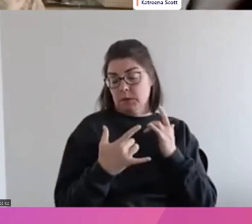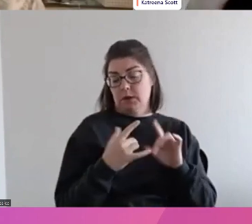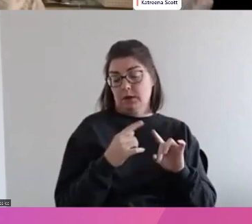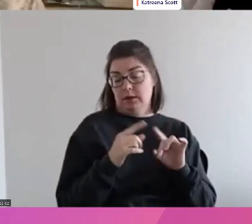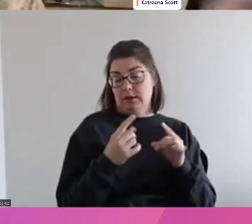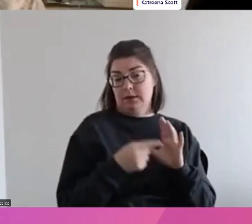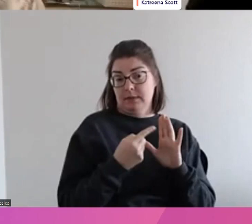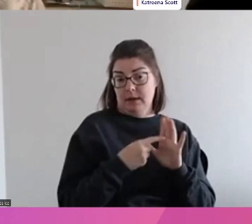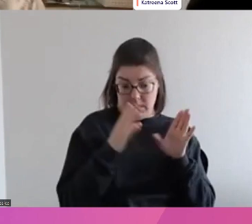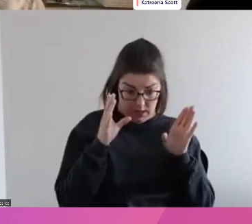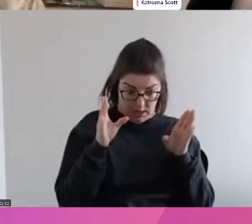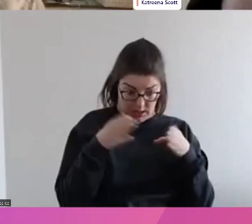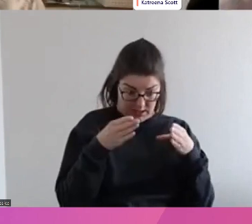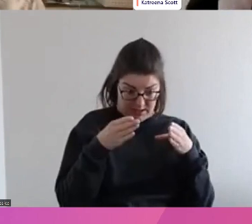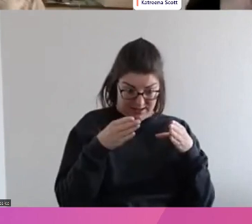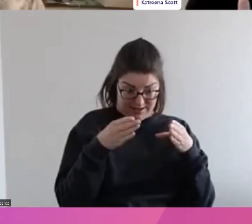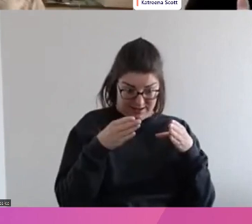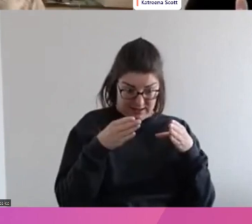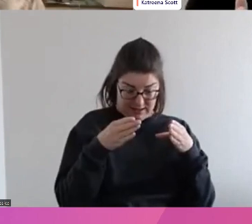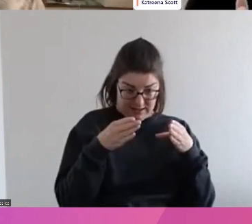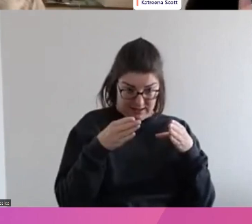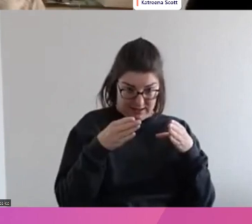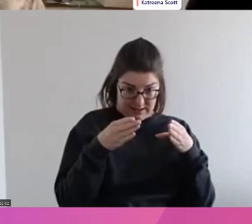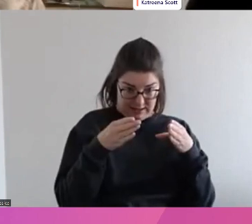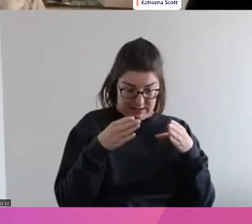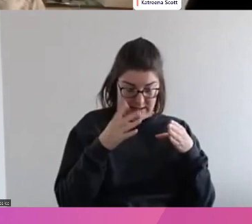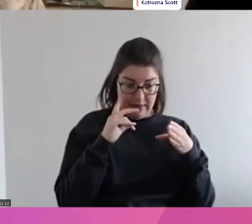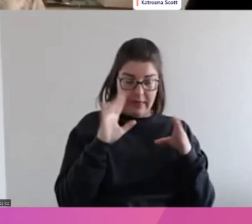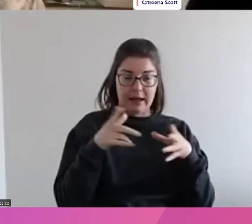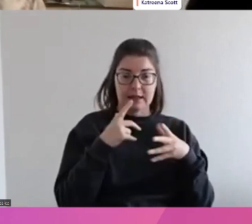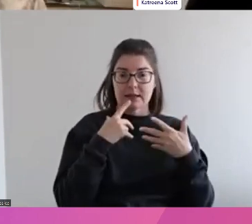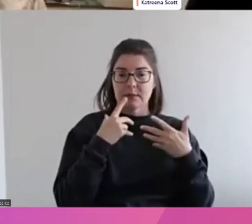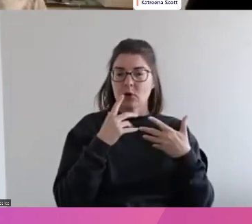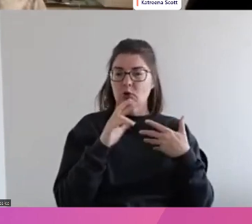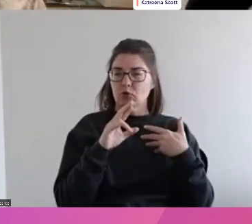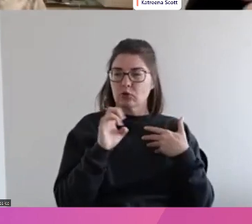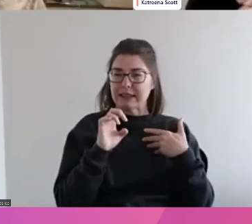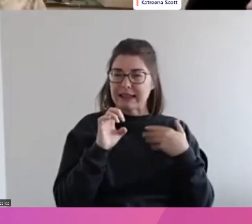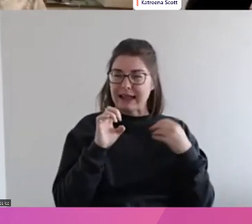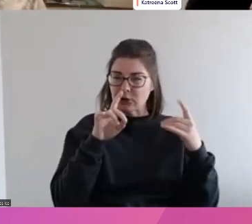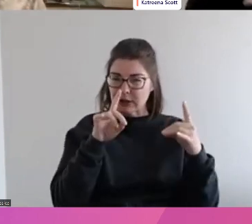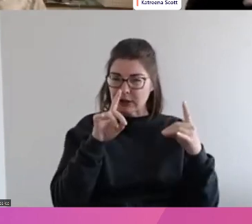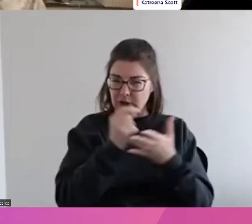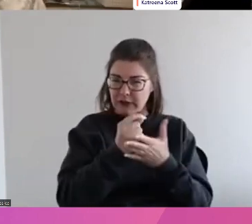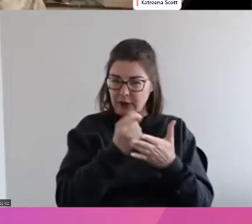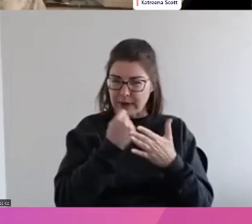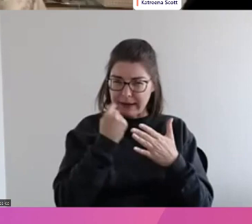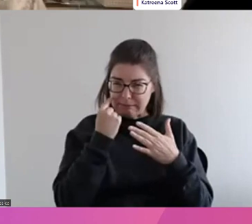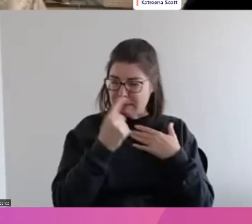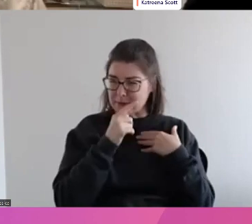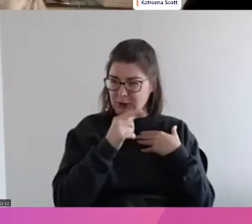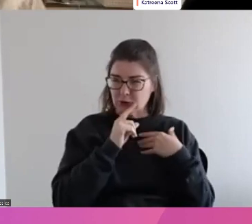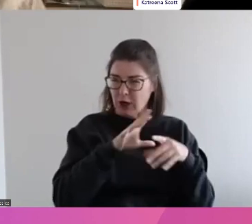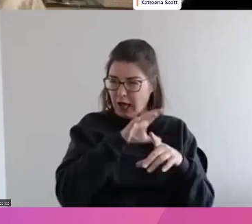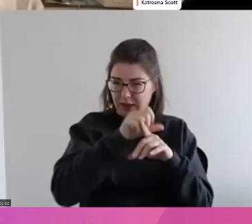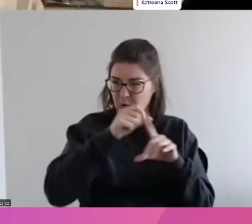pas dépasser cela. Et il y a aussi la question de thérapie